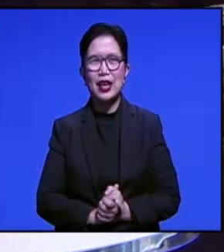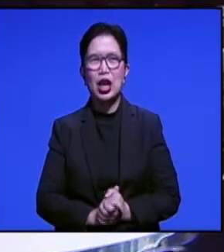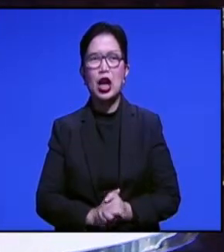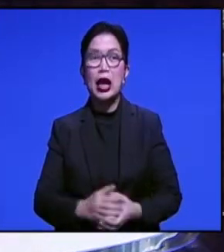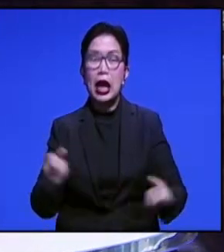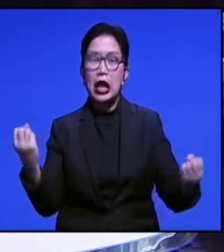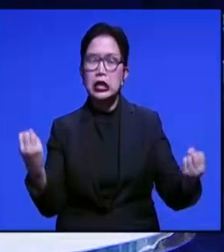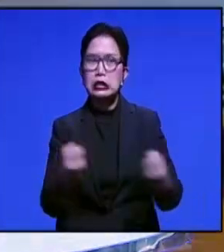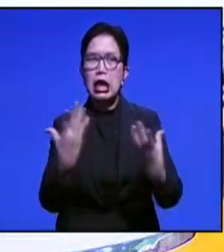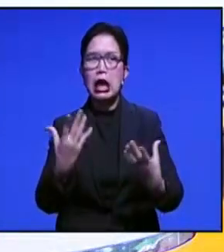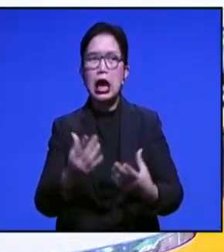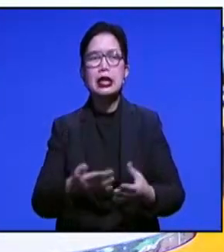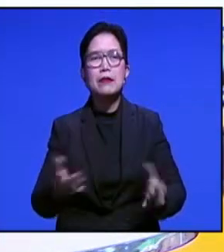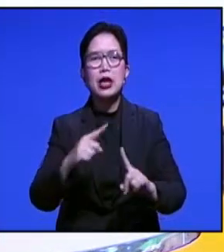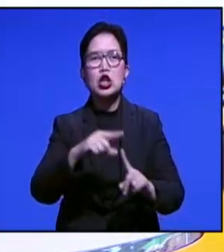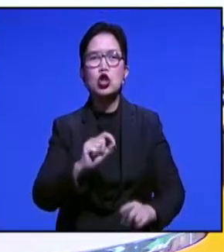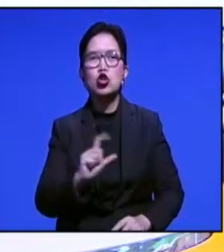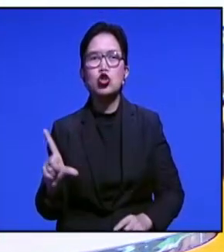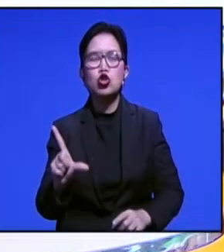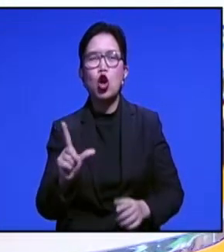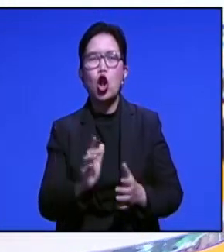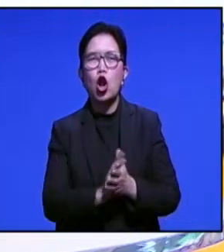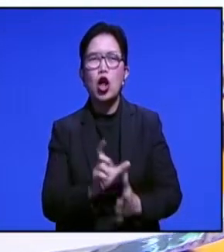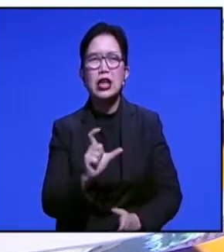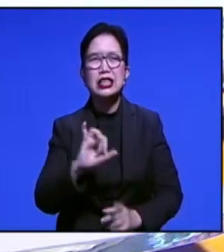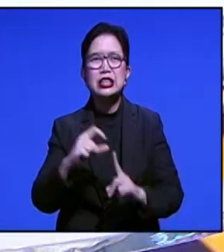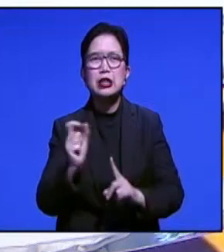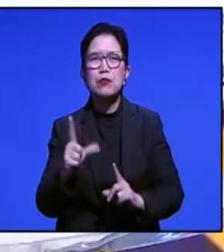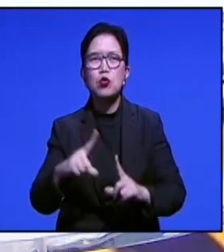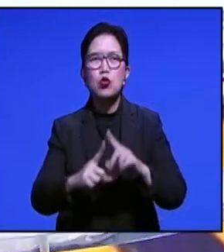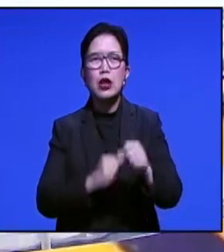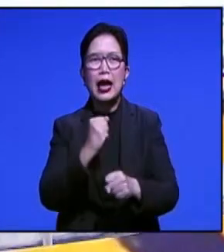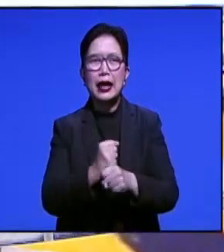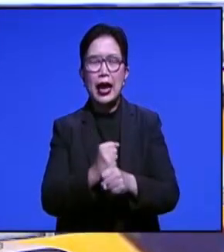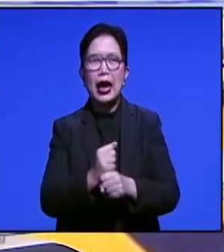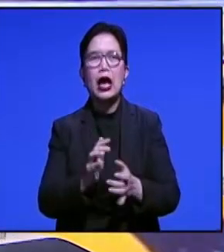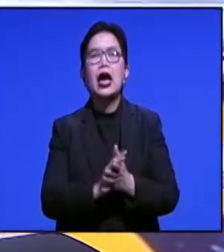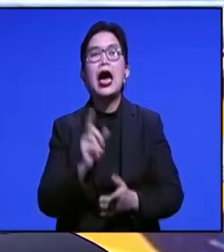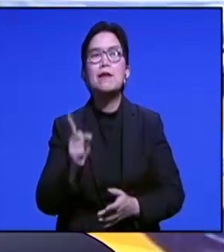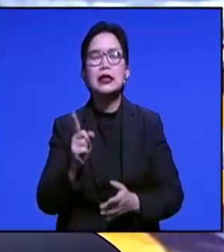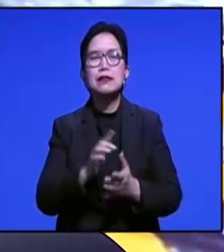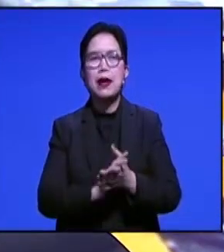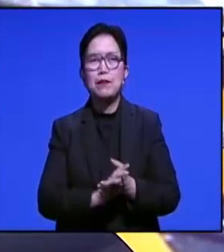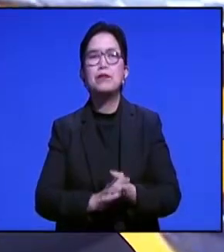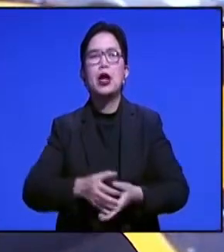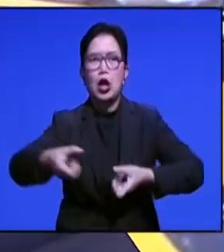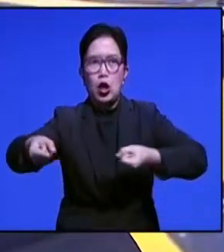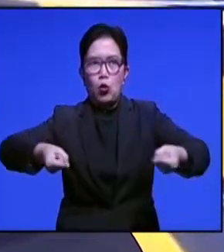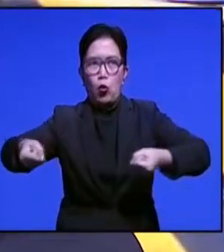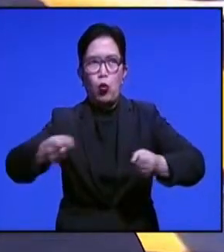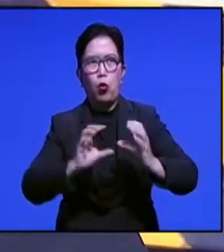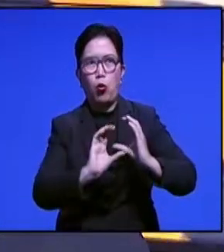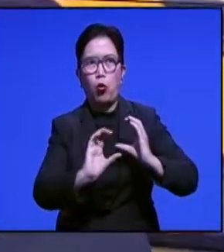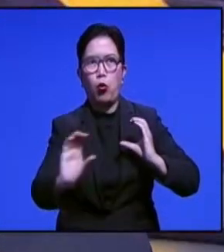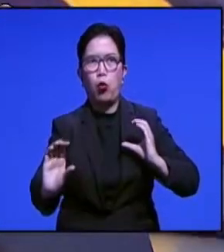Kecelakaan lalu lintas terjadi di Tol Cipularang, Purwakarta, Jawa Barat. Sebuah truk kontainer terguling saat memasuki rest area kilometer